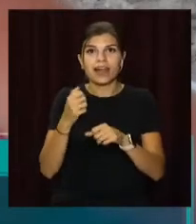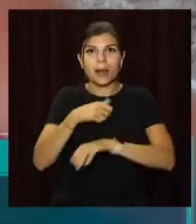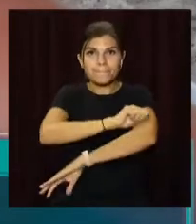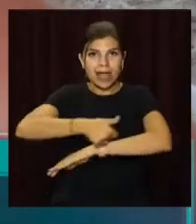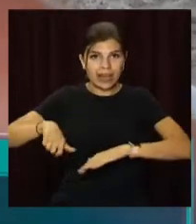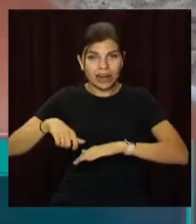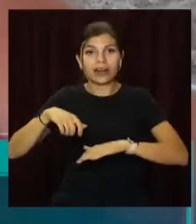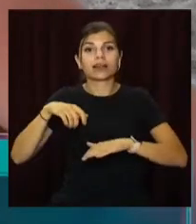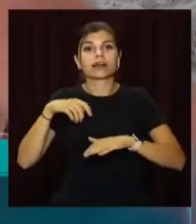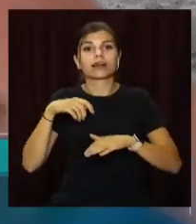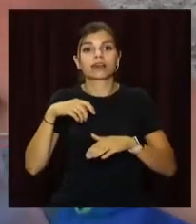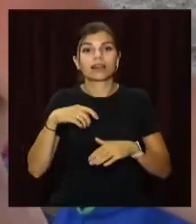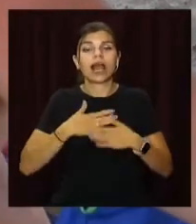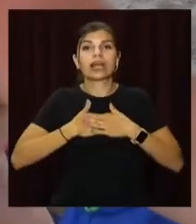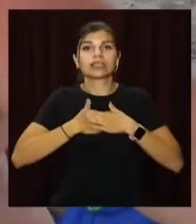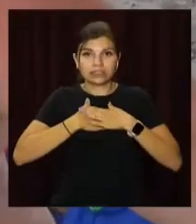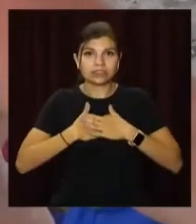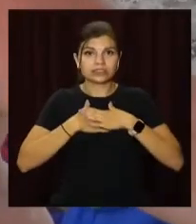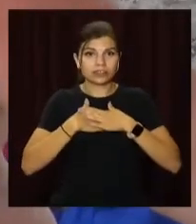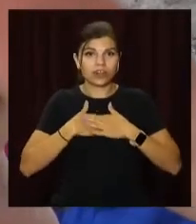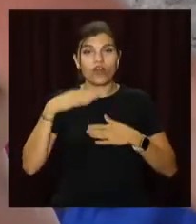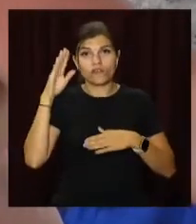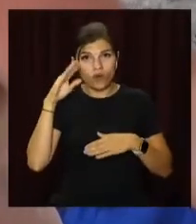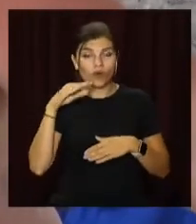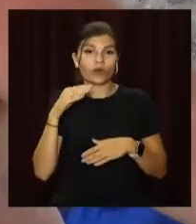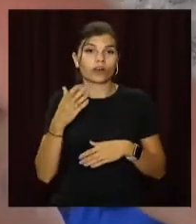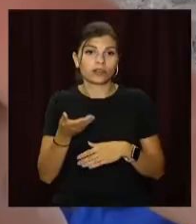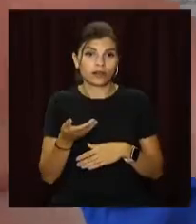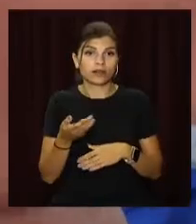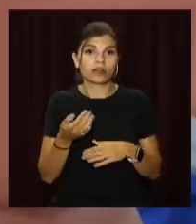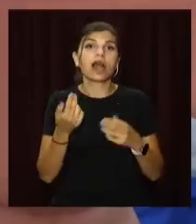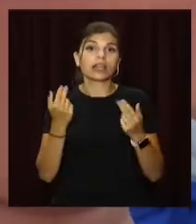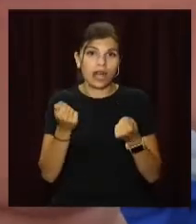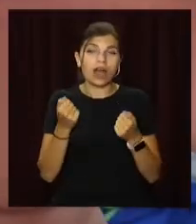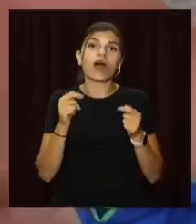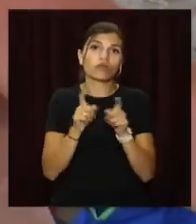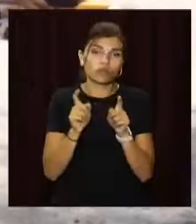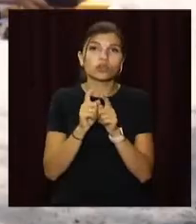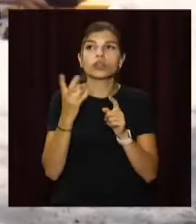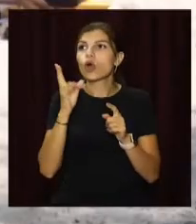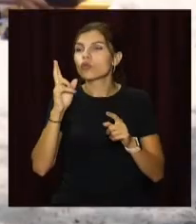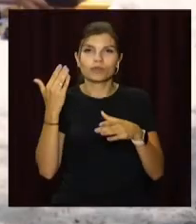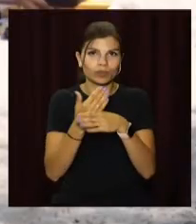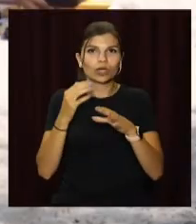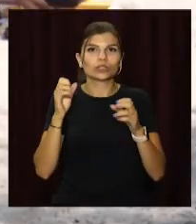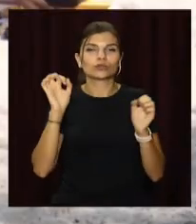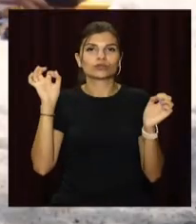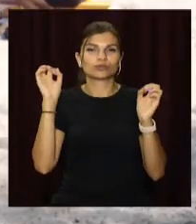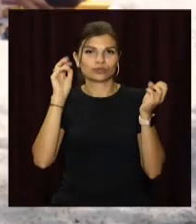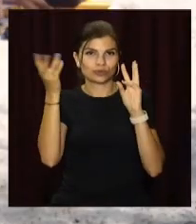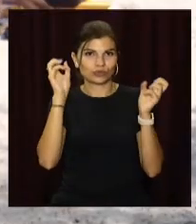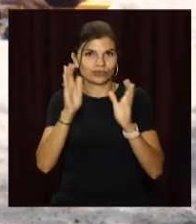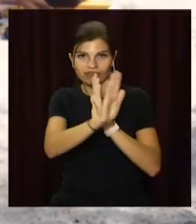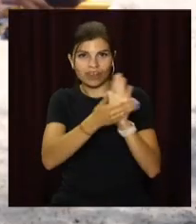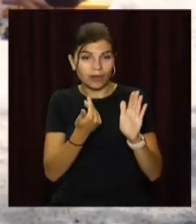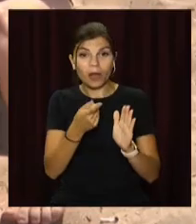воду видалити з легенів, після чого, ну, звісно, скору взивати. Сергій не місцевий,